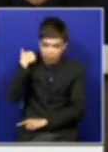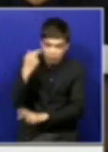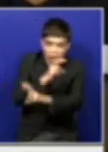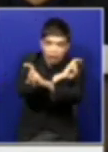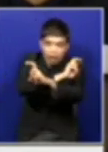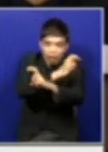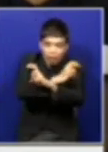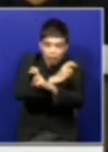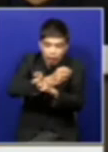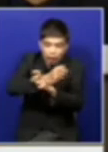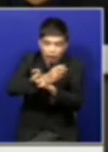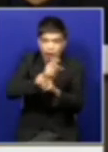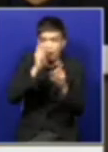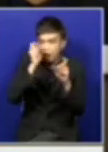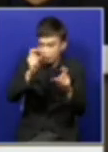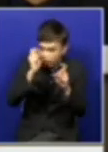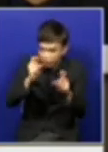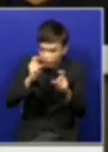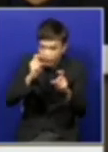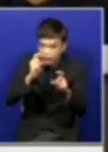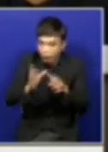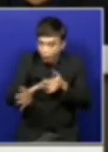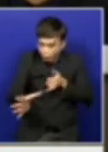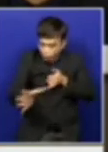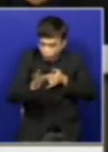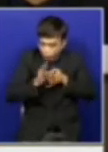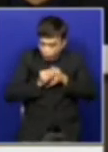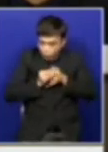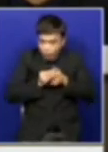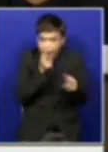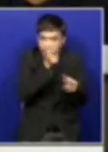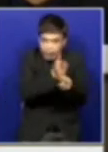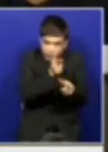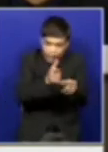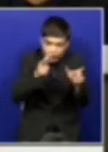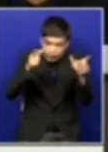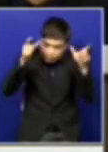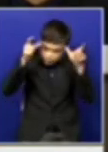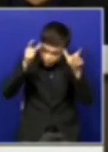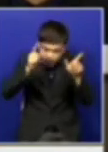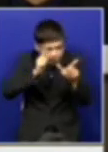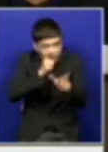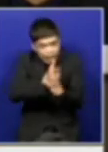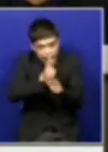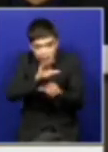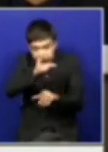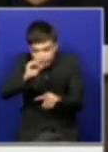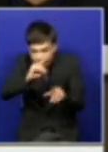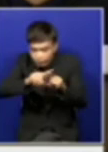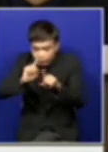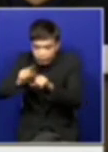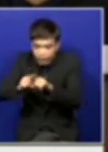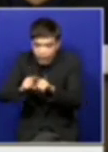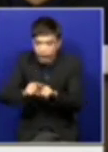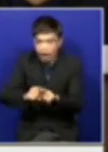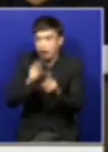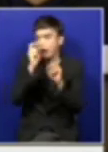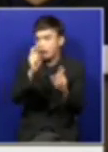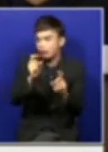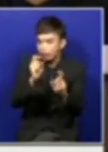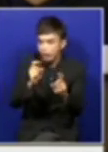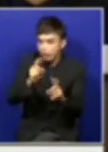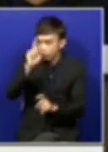ต่อการปลูกพืชหรือเลี้ยงสัตว์ของเขาเป็นจำนวนมากท่านต้องจัดเงินส่ว